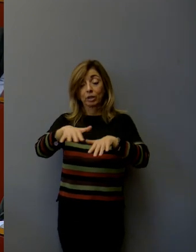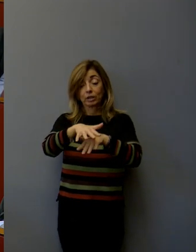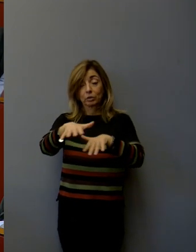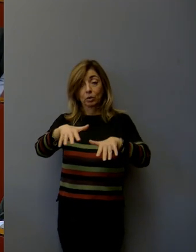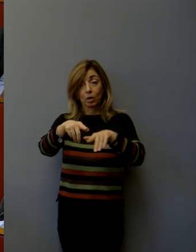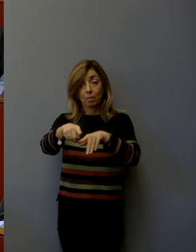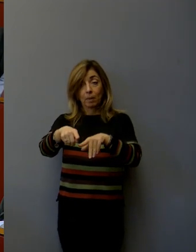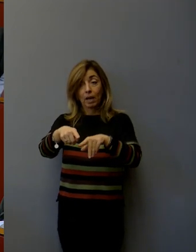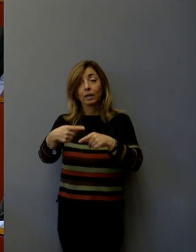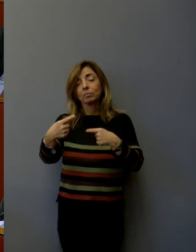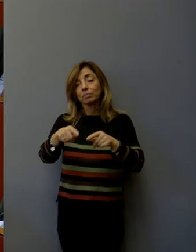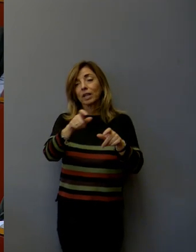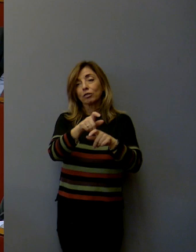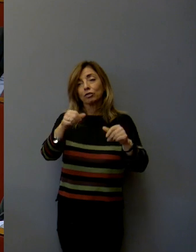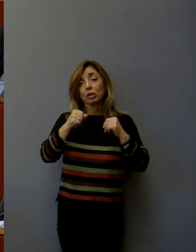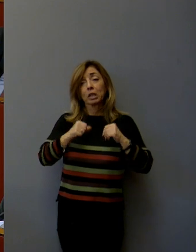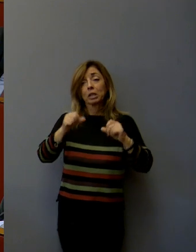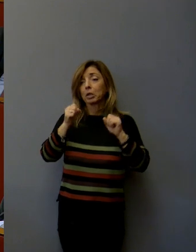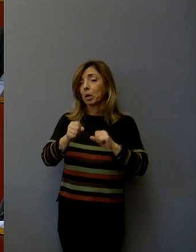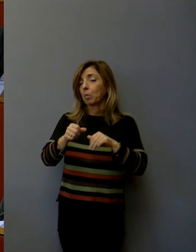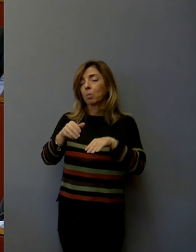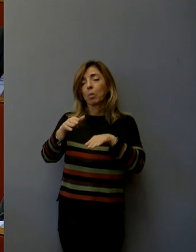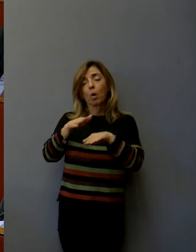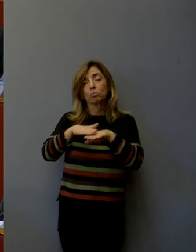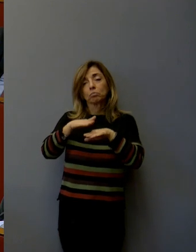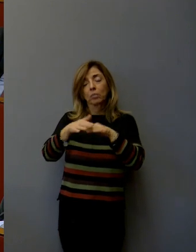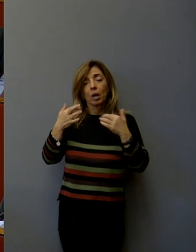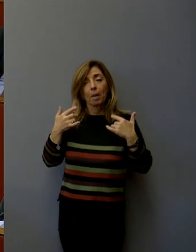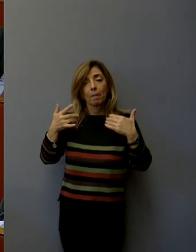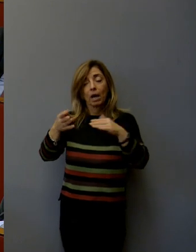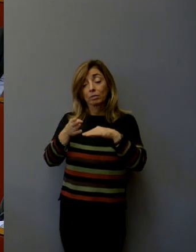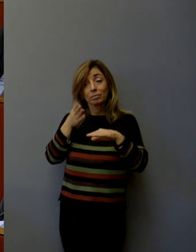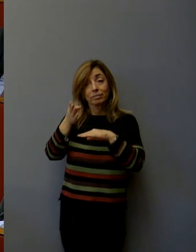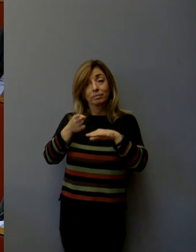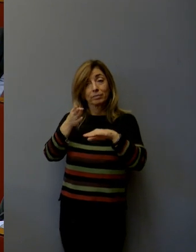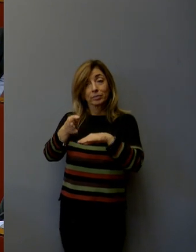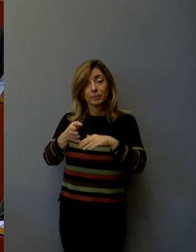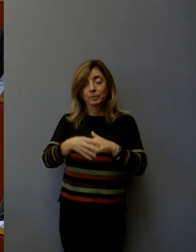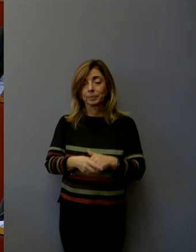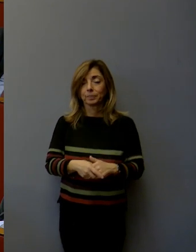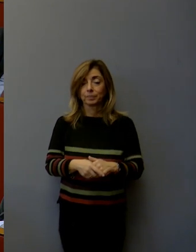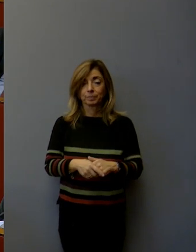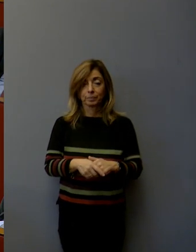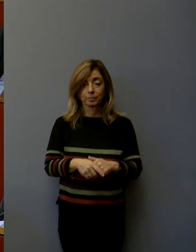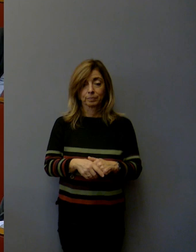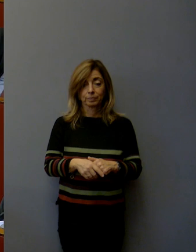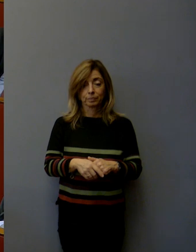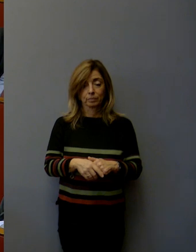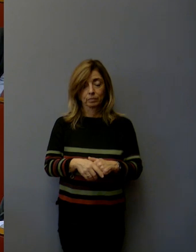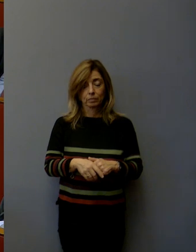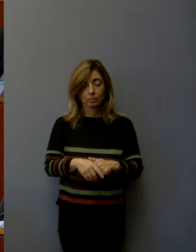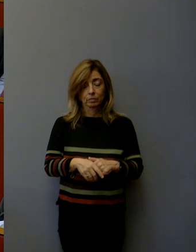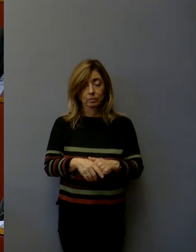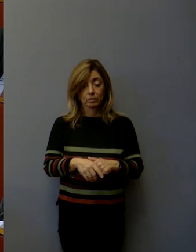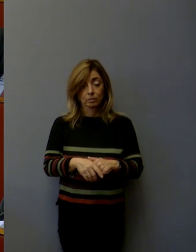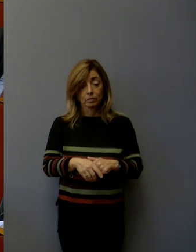e poi consentire appunto la sua frequentazione ora mi rimarrebbero gli altri